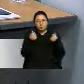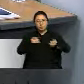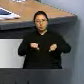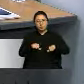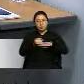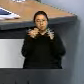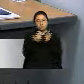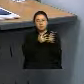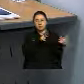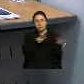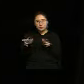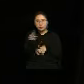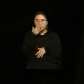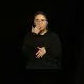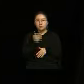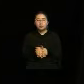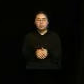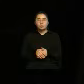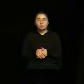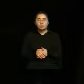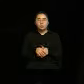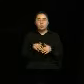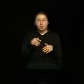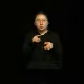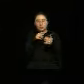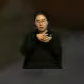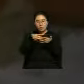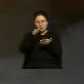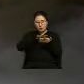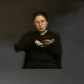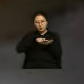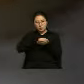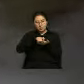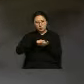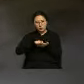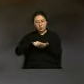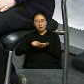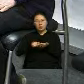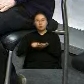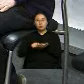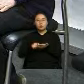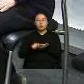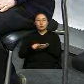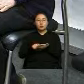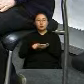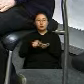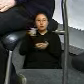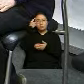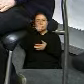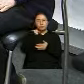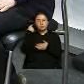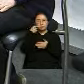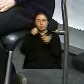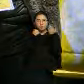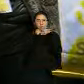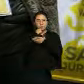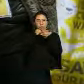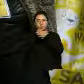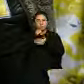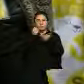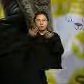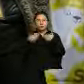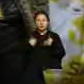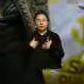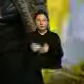말 그대로 일사천리입니다. 이력서를 한줄한 줄을 써내려가는 것도, 첫인상을 결정해줄 명함 사진을